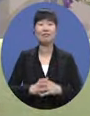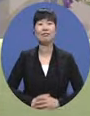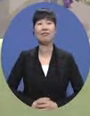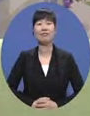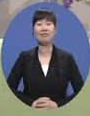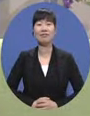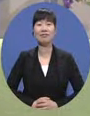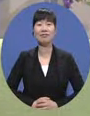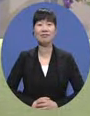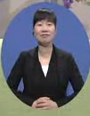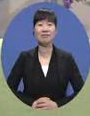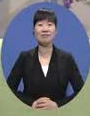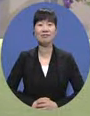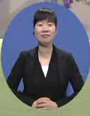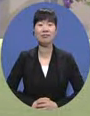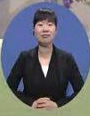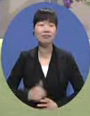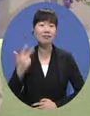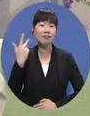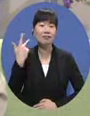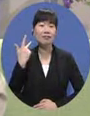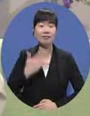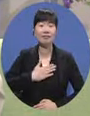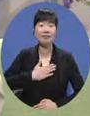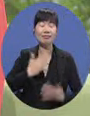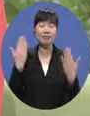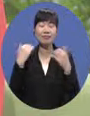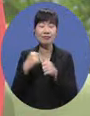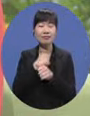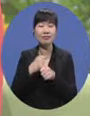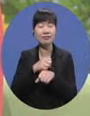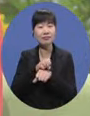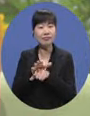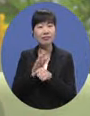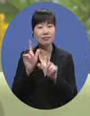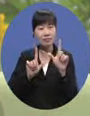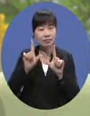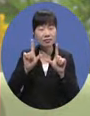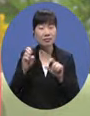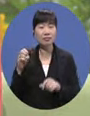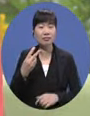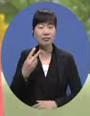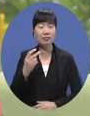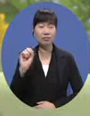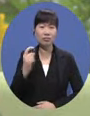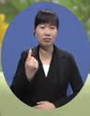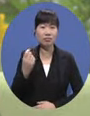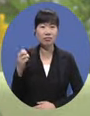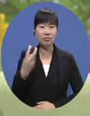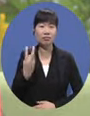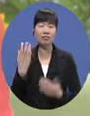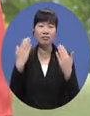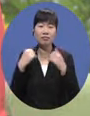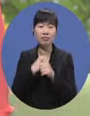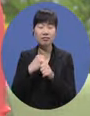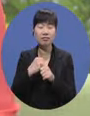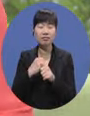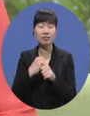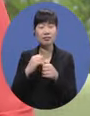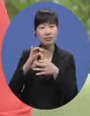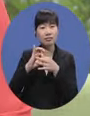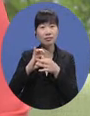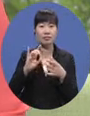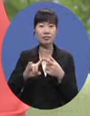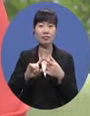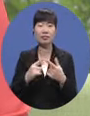반갑습니다. 네, 지난주에 저희가 학교폭력의 다양한 유형들, 그리고 또 원인들, 또 학교폭력의 역학 관계